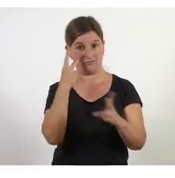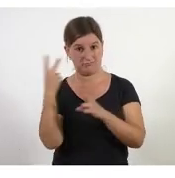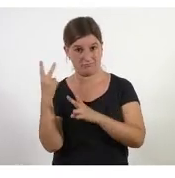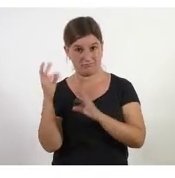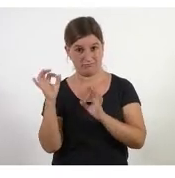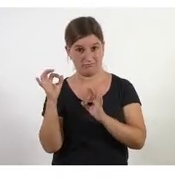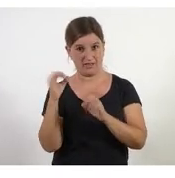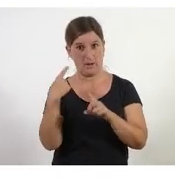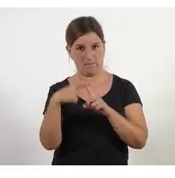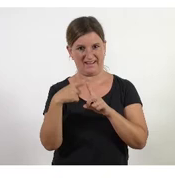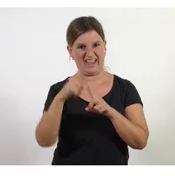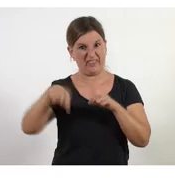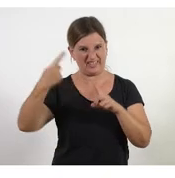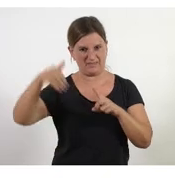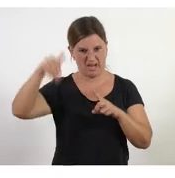de Microsoft,